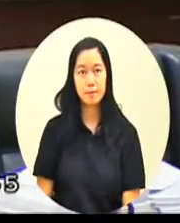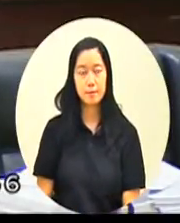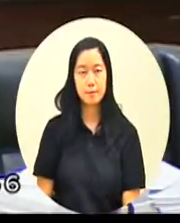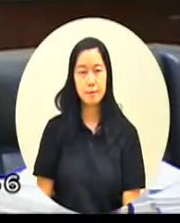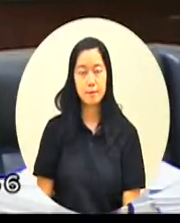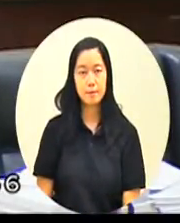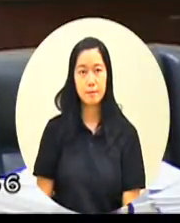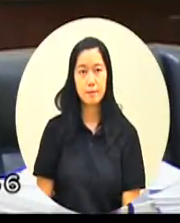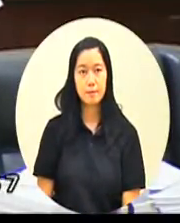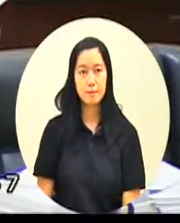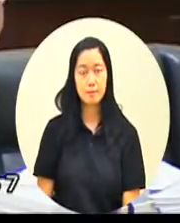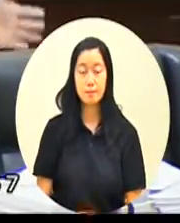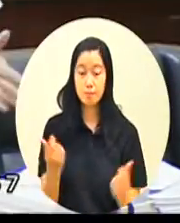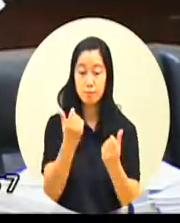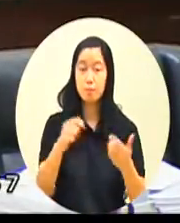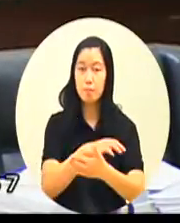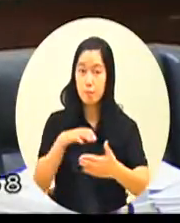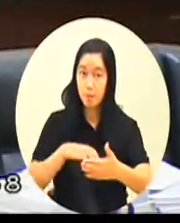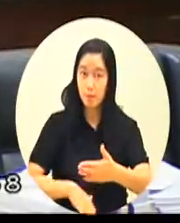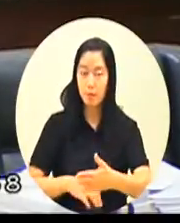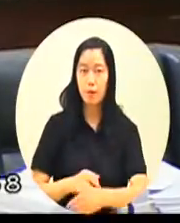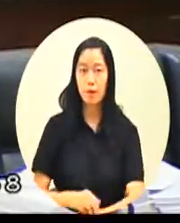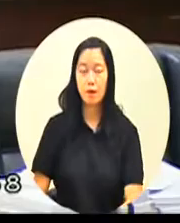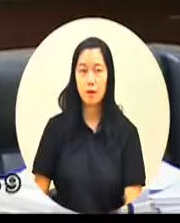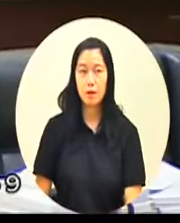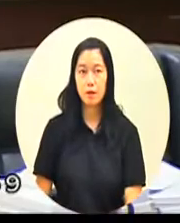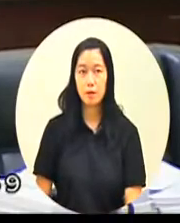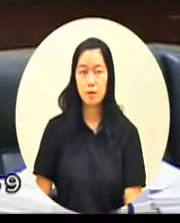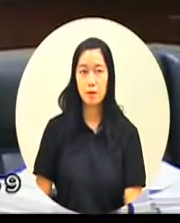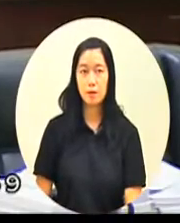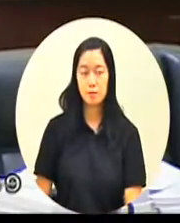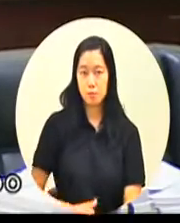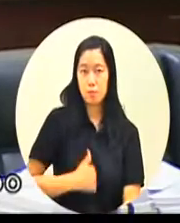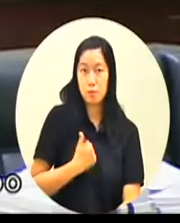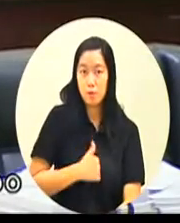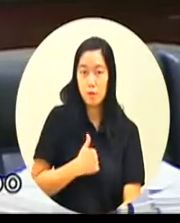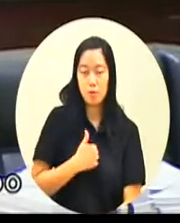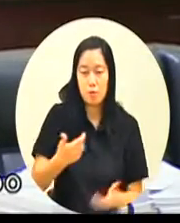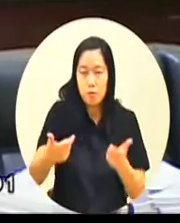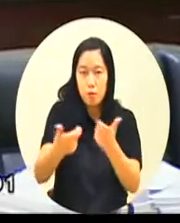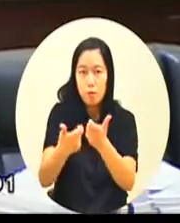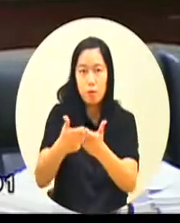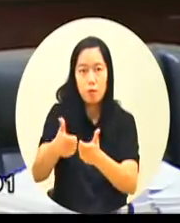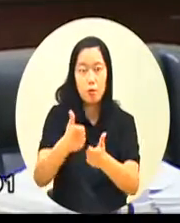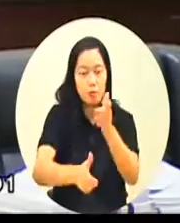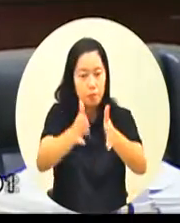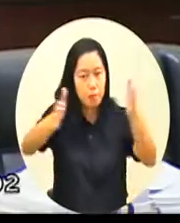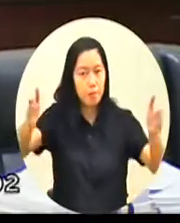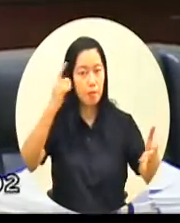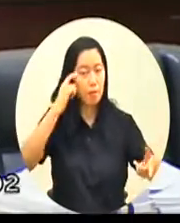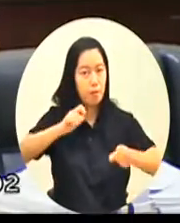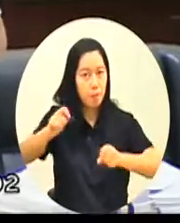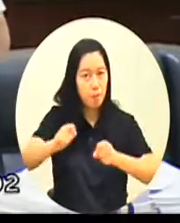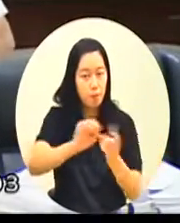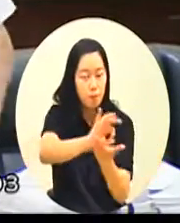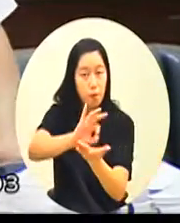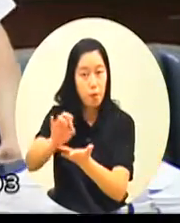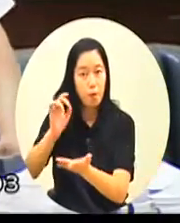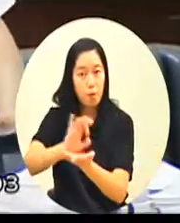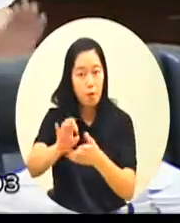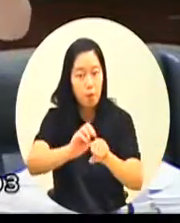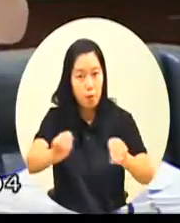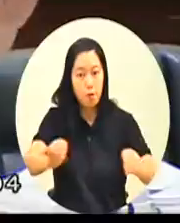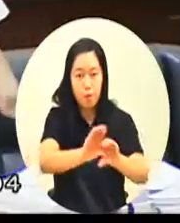地方包含的说这些的真正符合都市区计划使用用地的停车